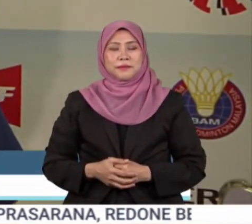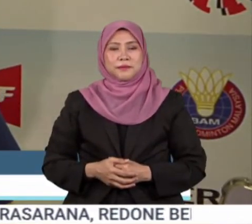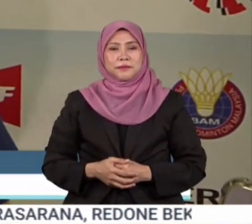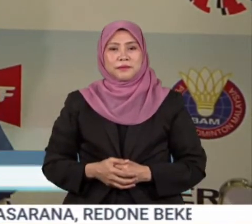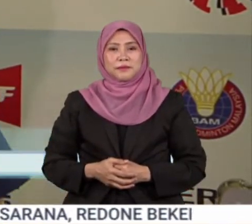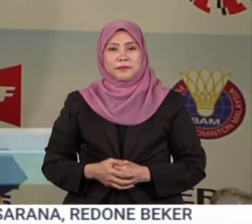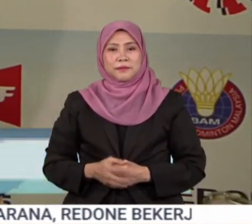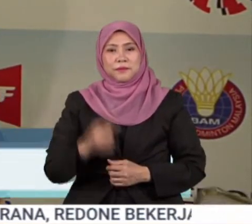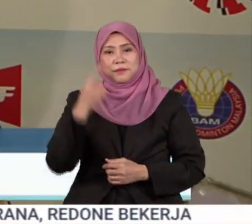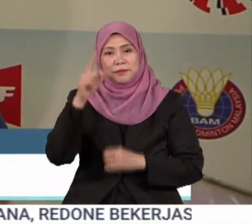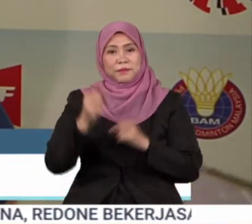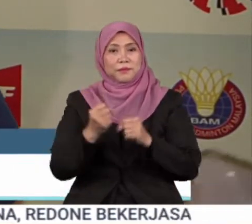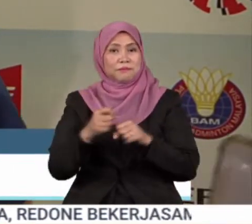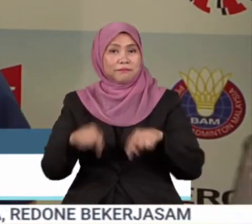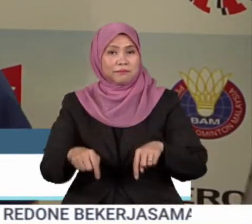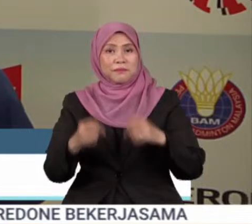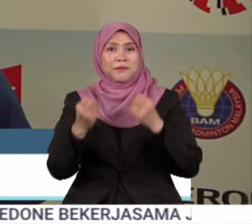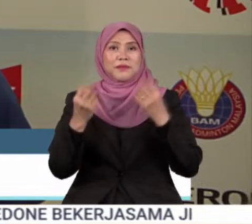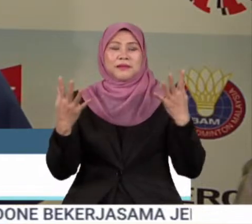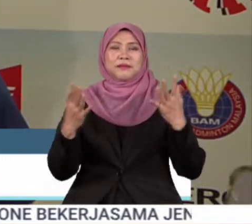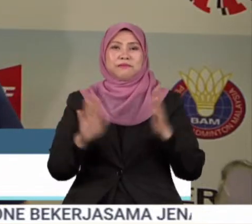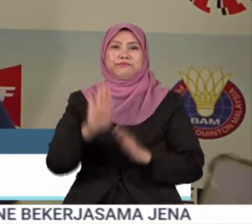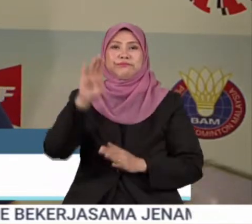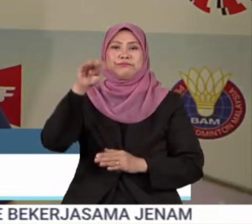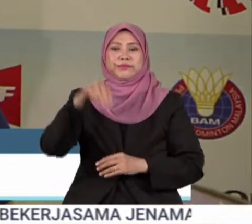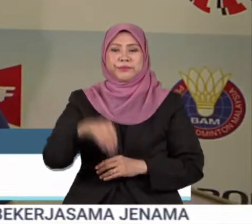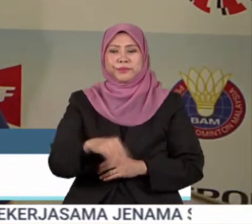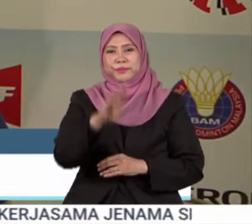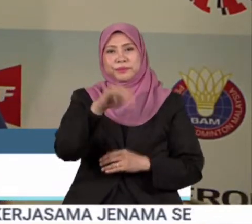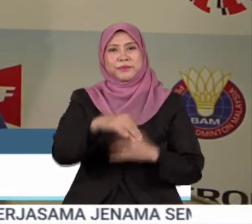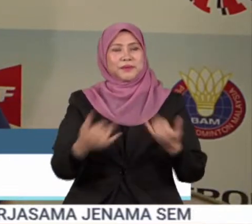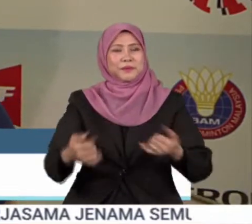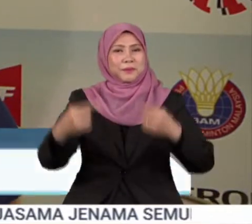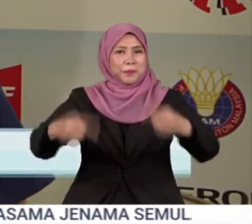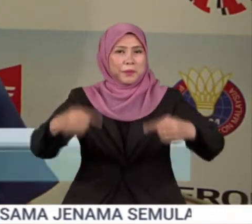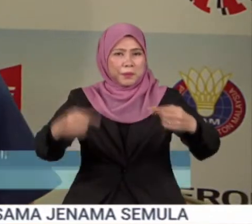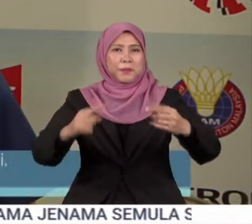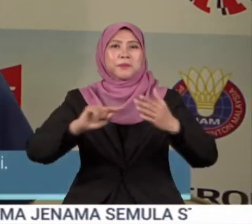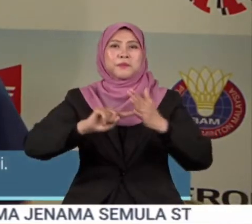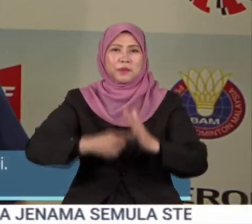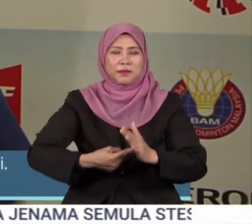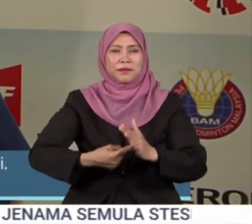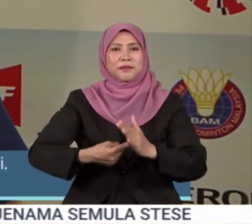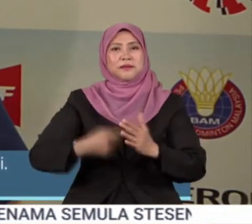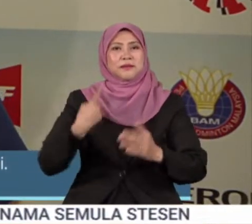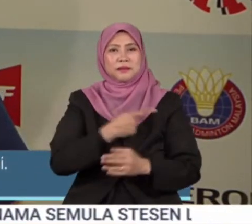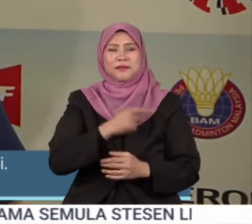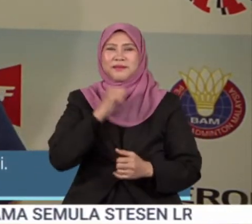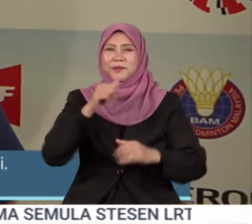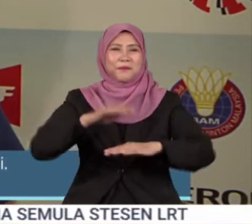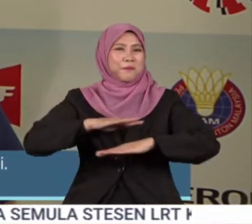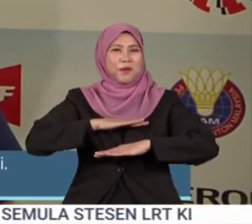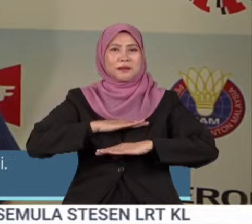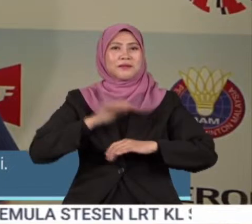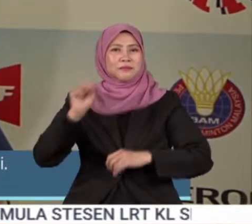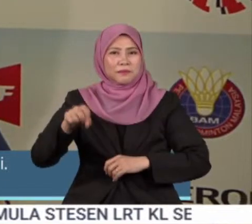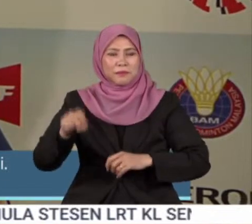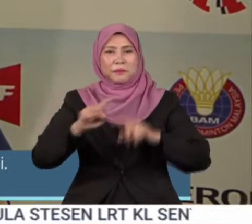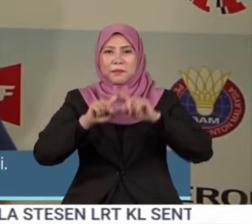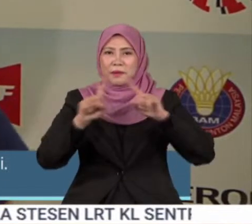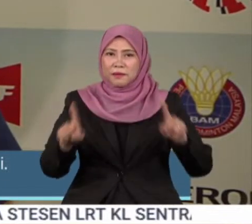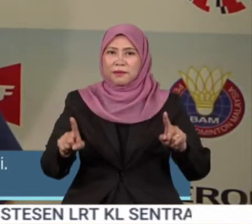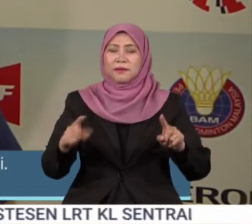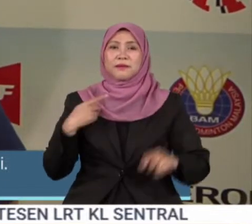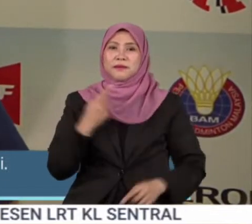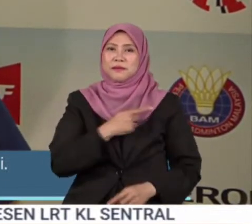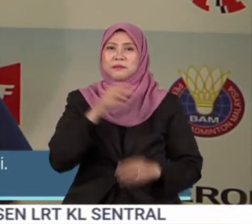From this year, there's lots of up and downs. For this tournament, it's a good start for us, but we are not satisfied because I think we could